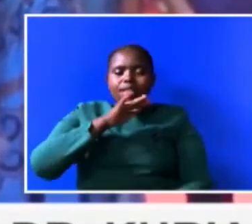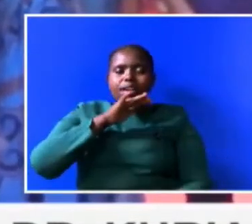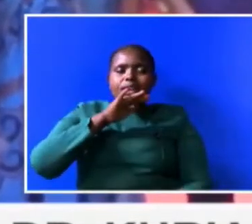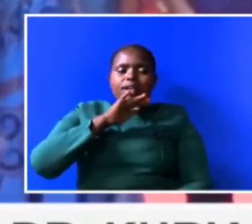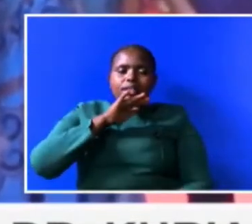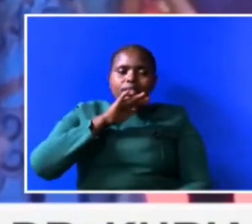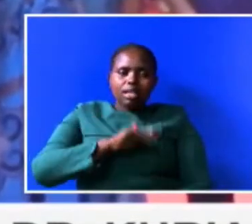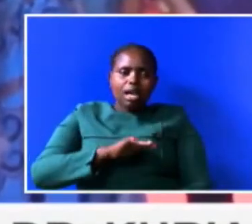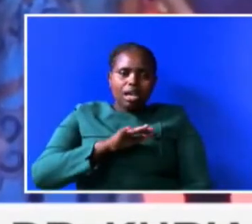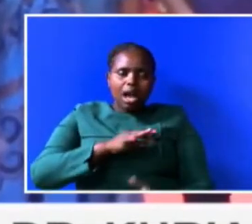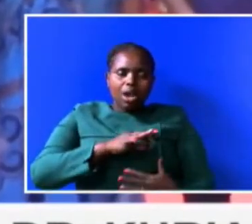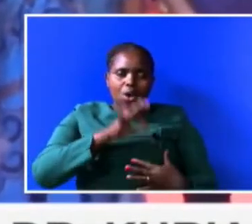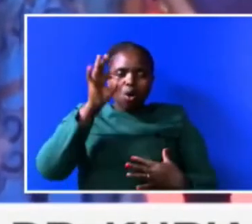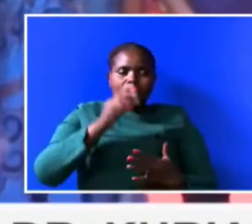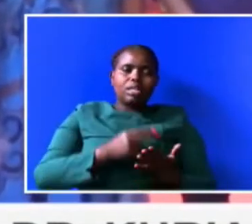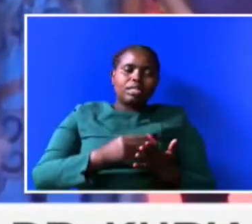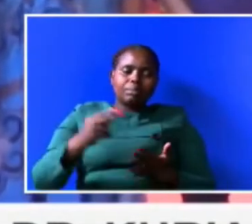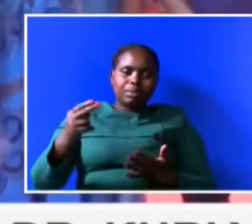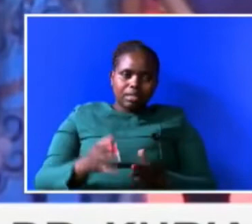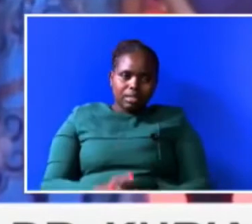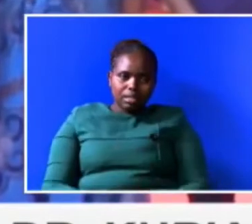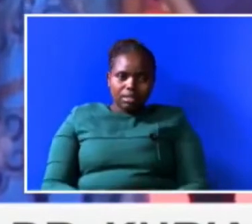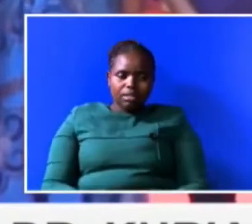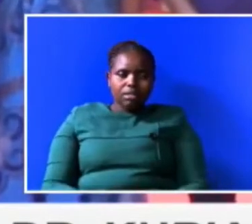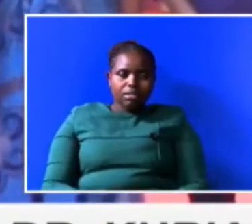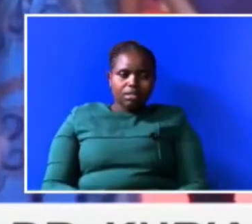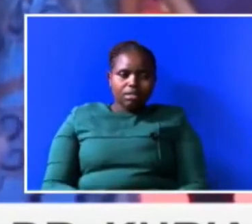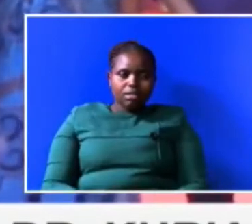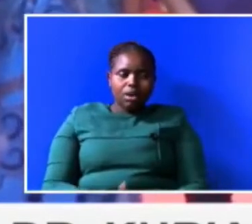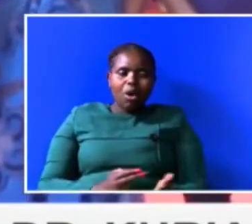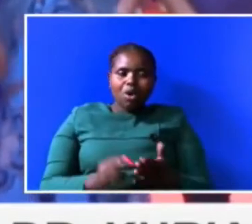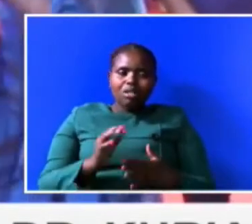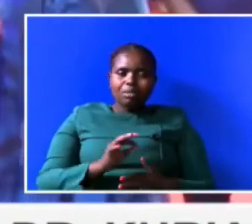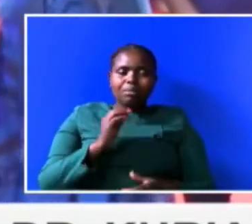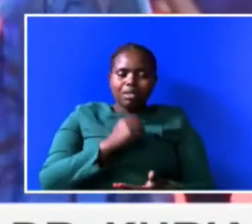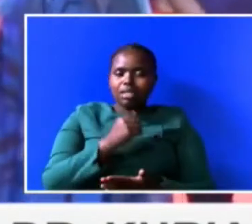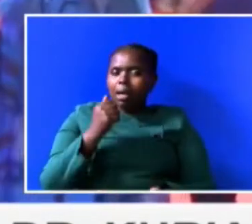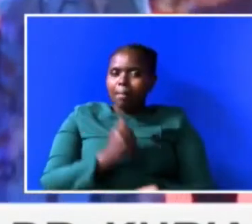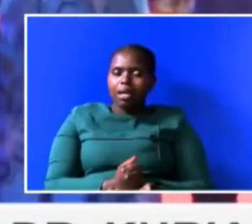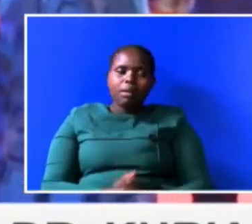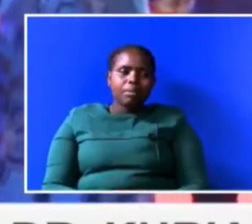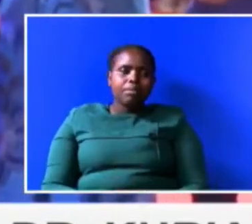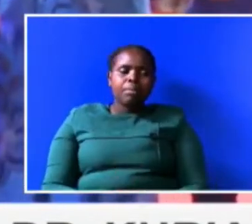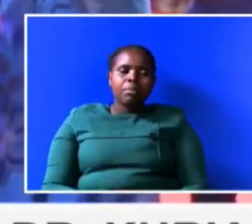Roho Mtakatifu. Sote tuseme amen. Amen.